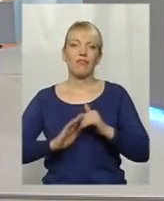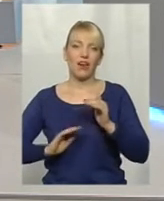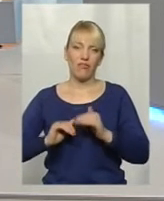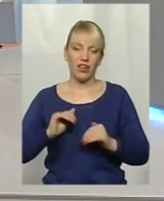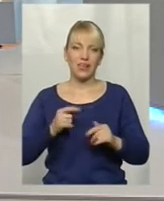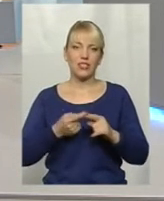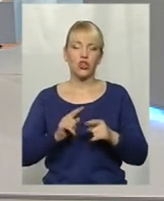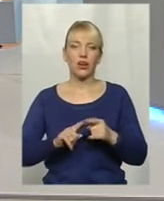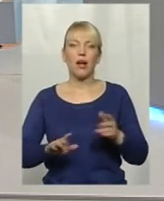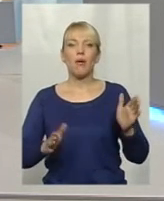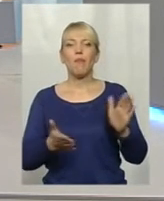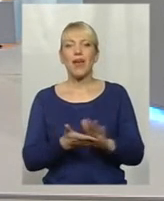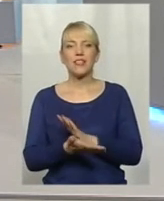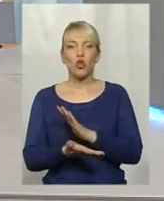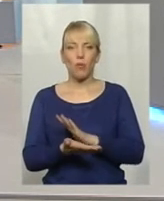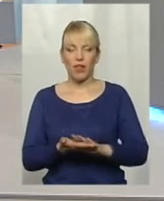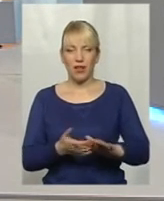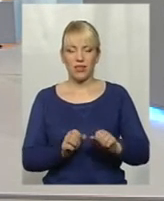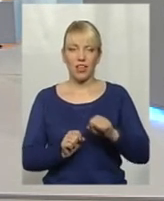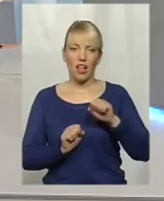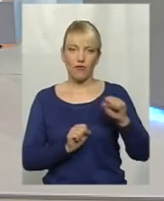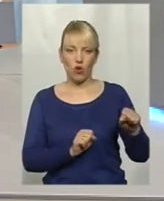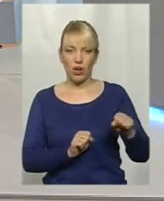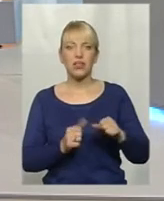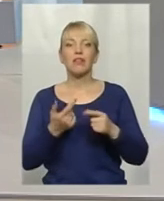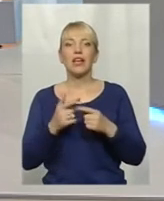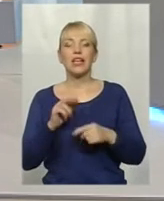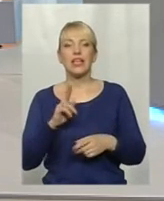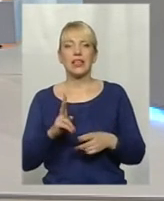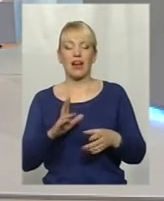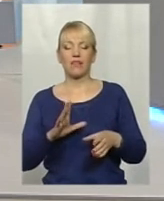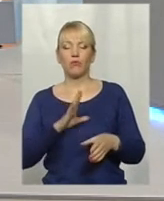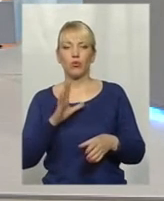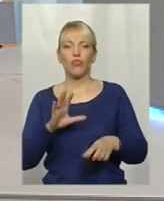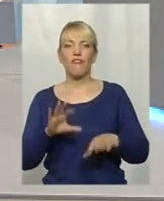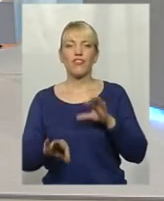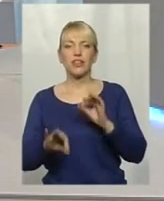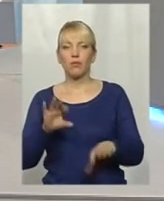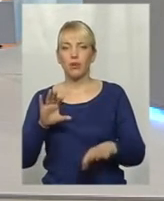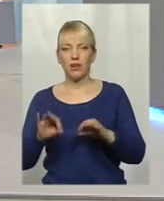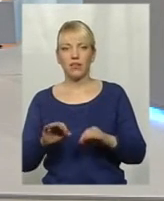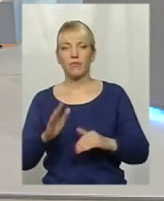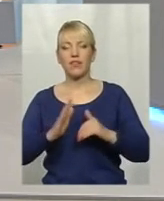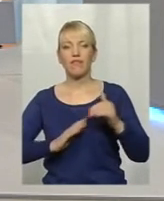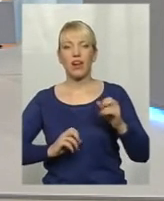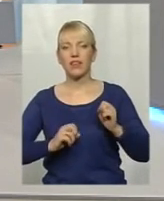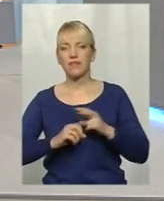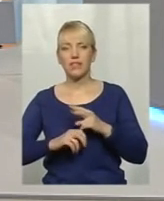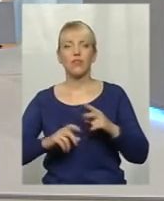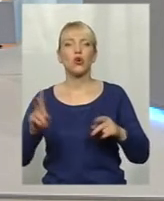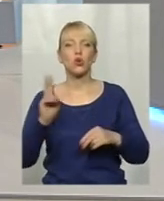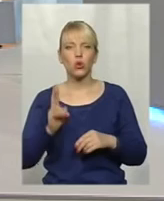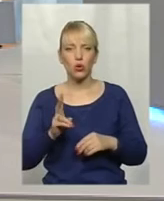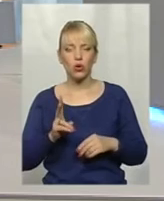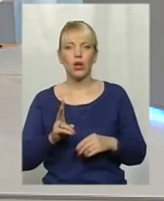адвокатів і яким чином відбувався відбір фахівців, яким